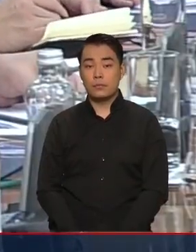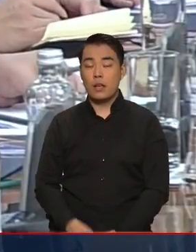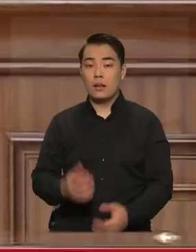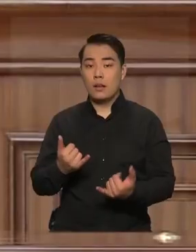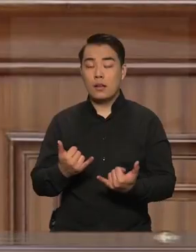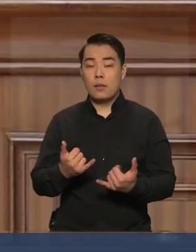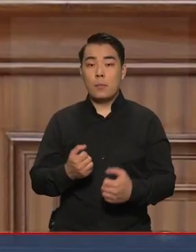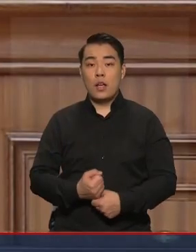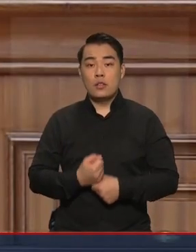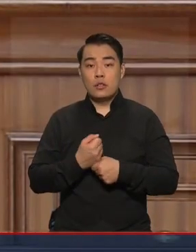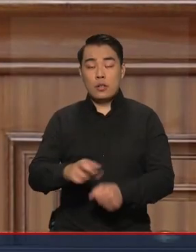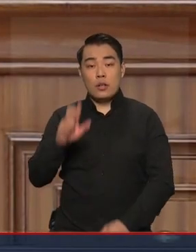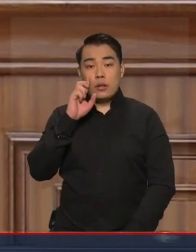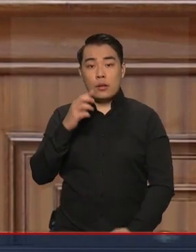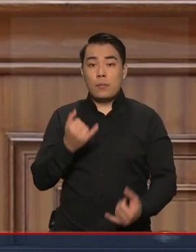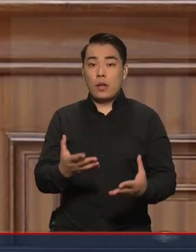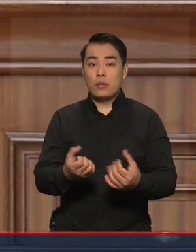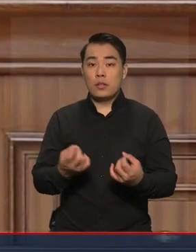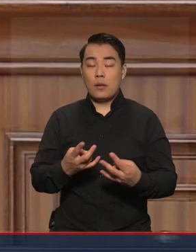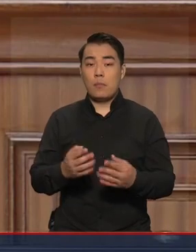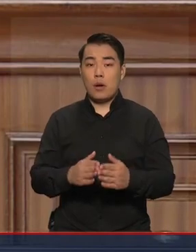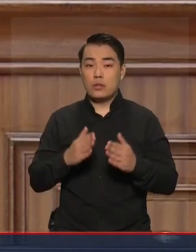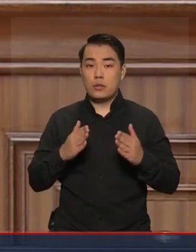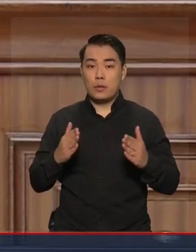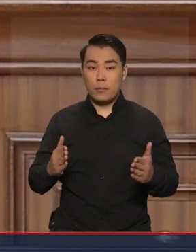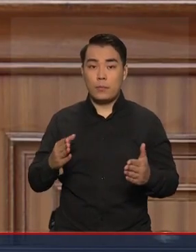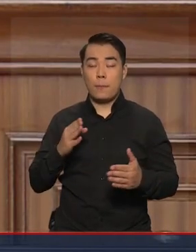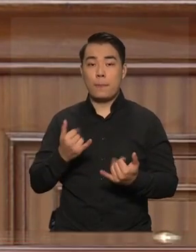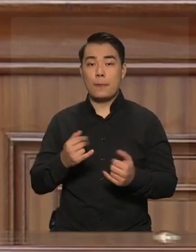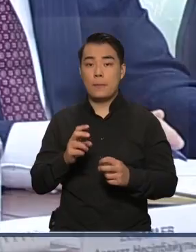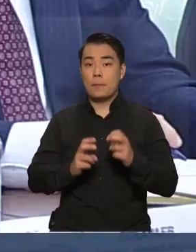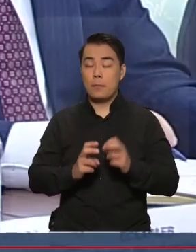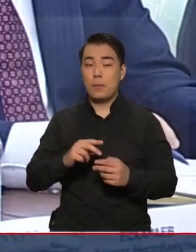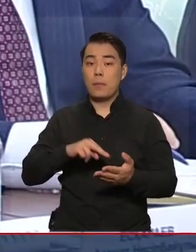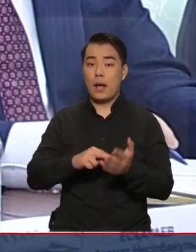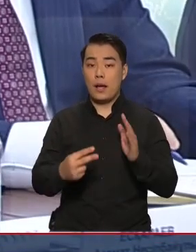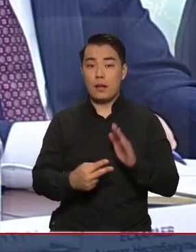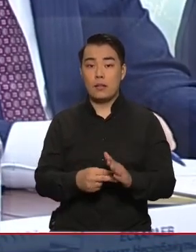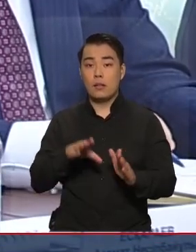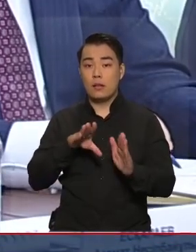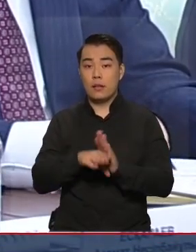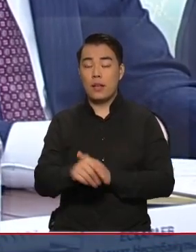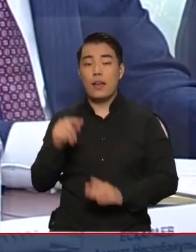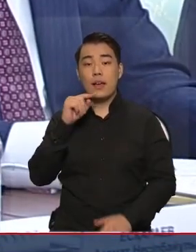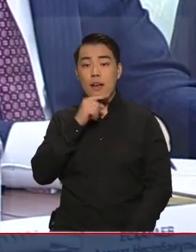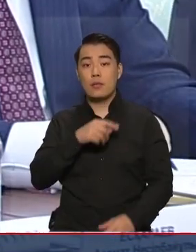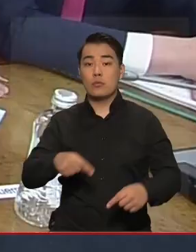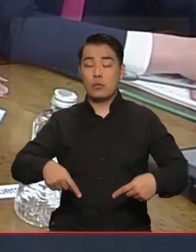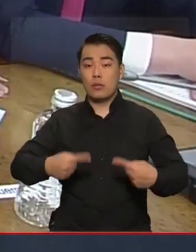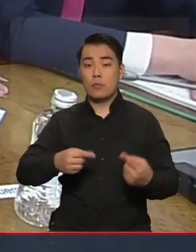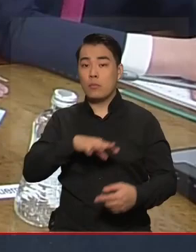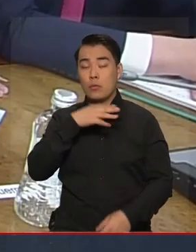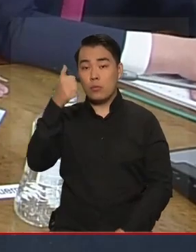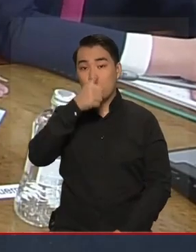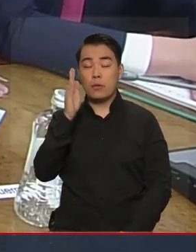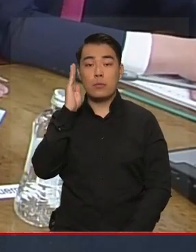Приоритетную поддержку государства должны получать масштабные и инновационные проекты, закладывающие основу экономического роста на многие годы